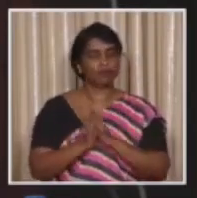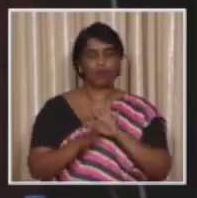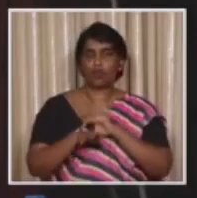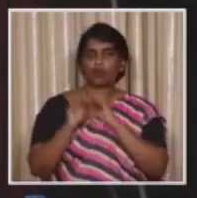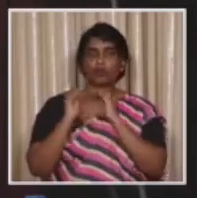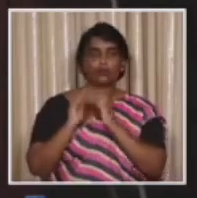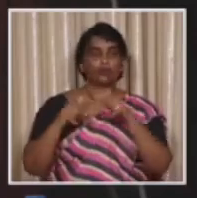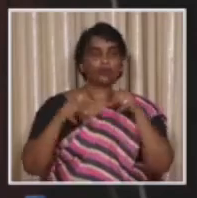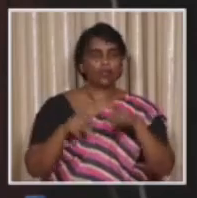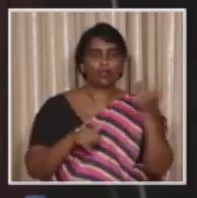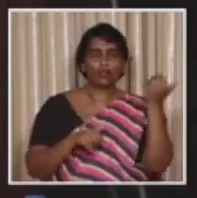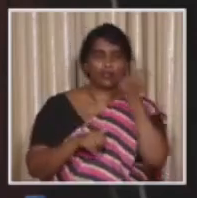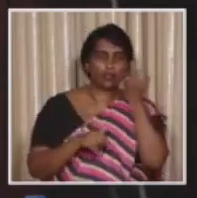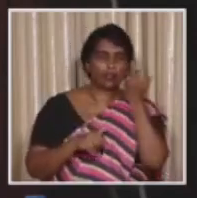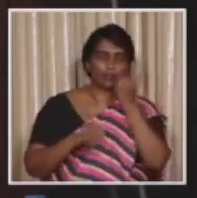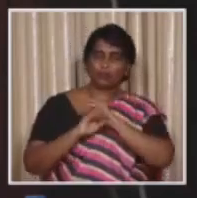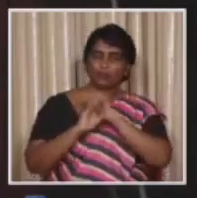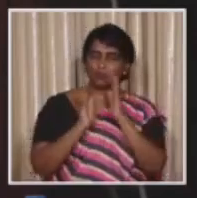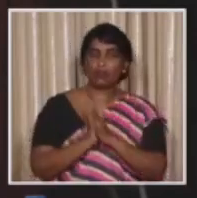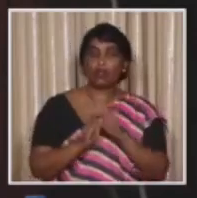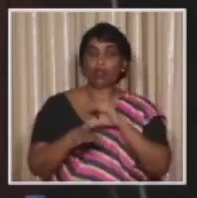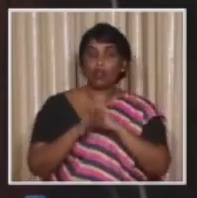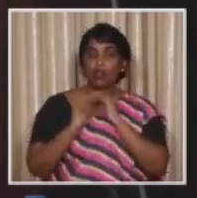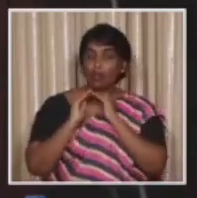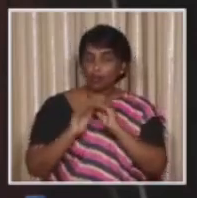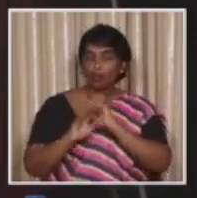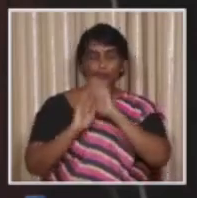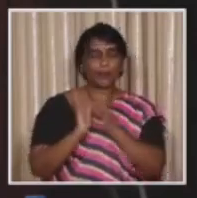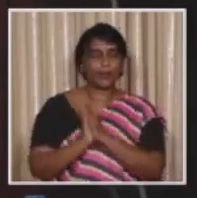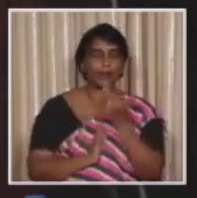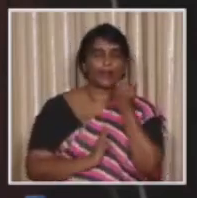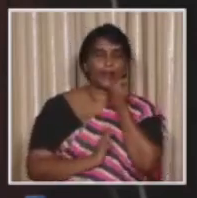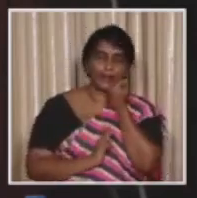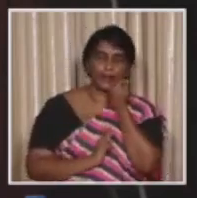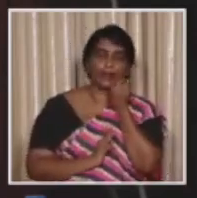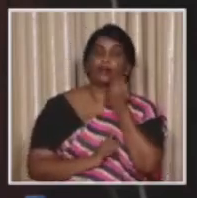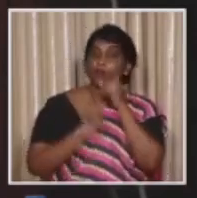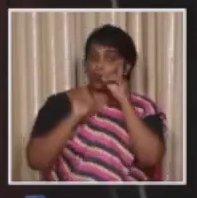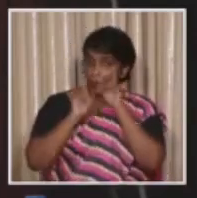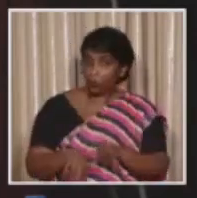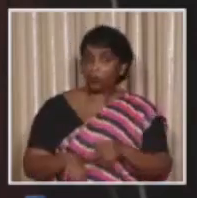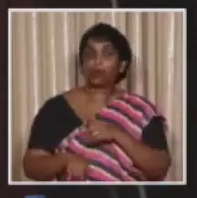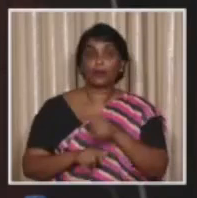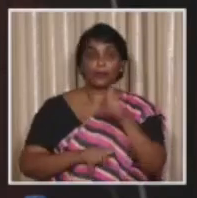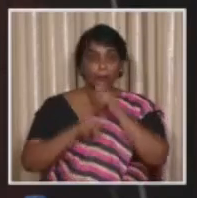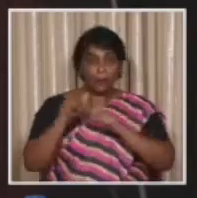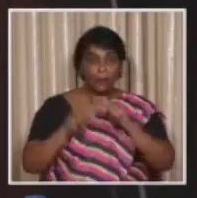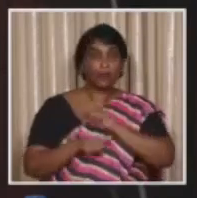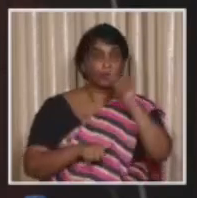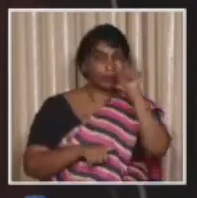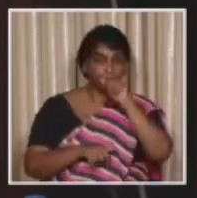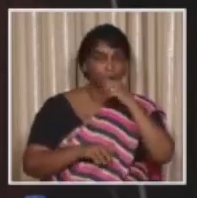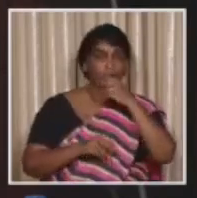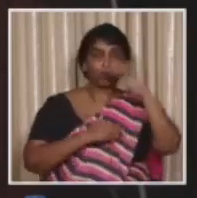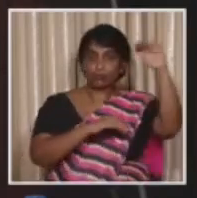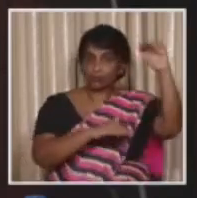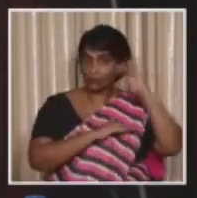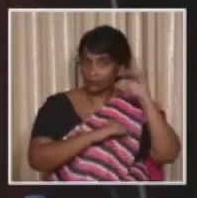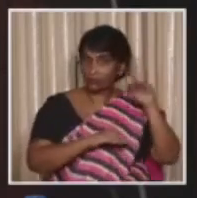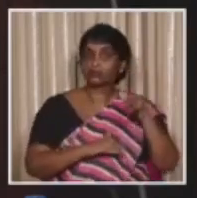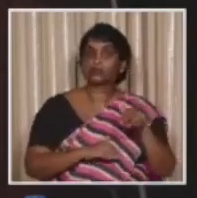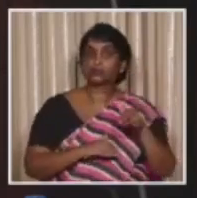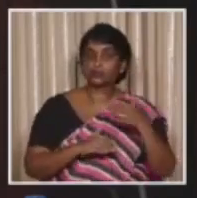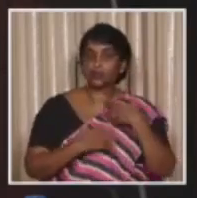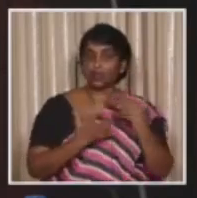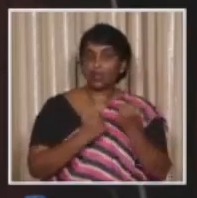පද්ධතියම අද ලෙඩ්ඩු බවට පත් වෙලා රෝහල් පද්ධතිය ලෙඩ වෙලා එහෙම තියෙද්දි බෙහෙත් වලිනුත් බෙහෙත් ගානායන කිරීම තුලත්